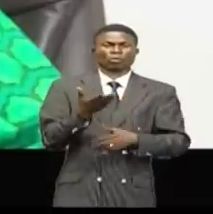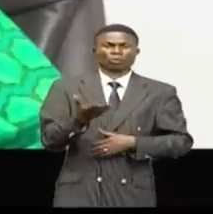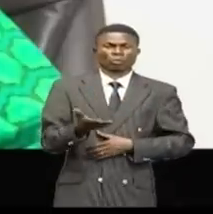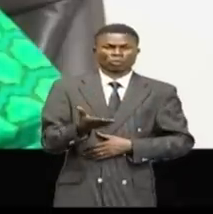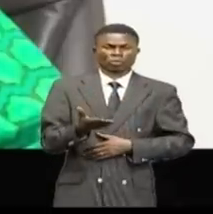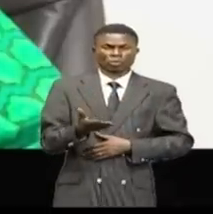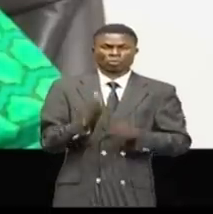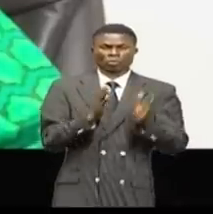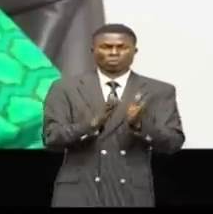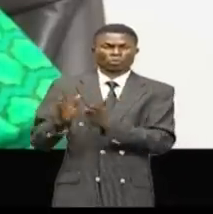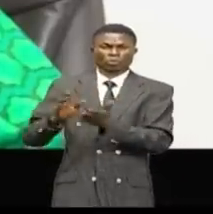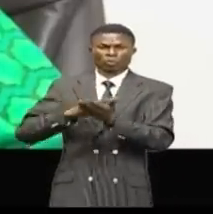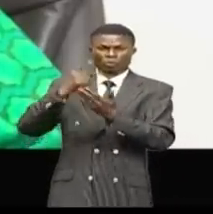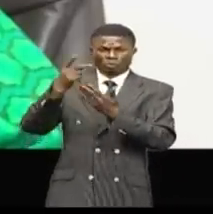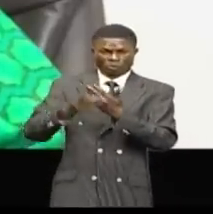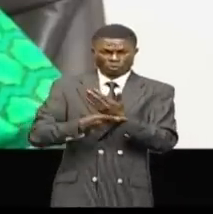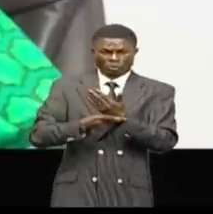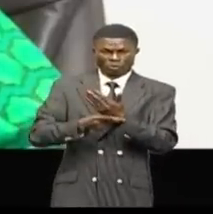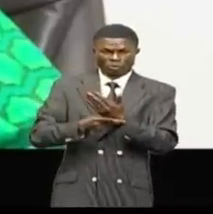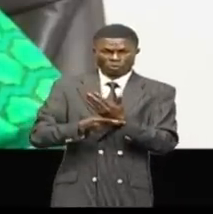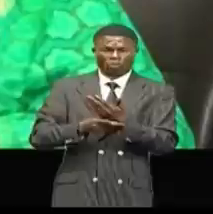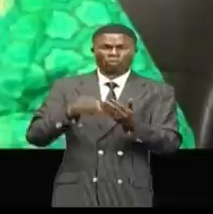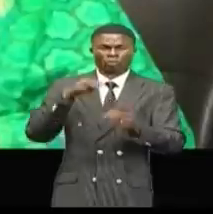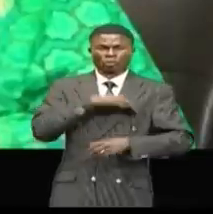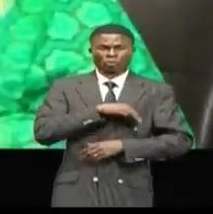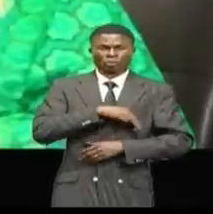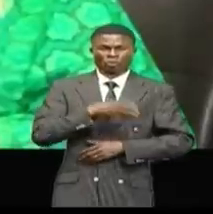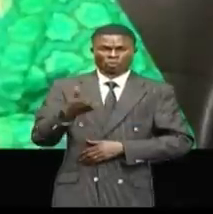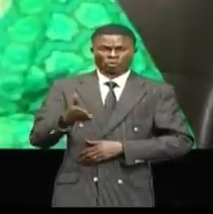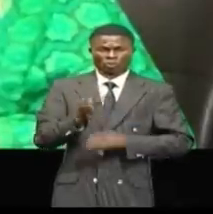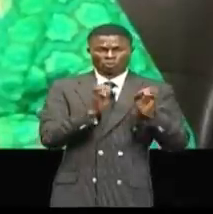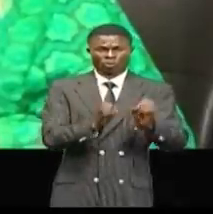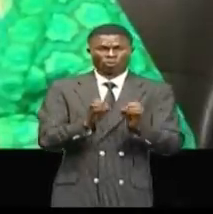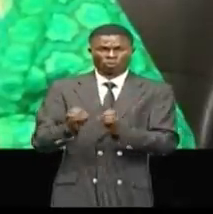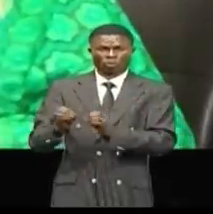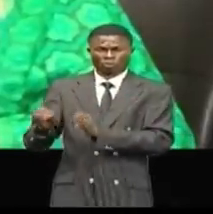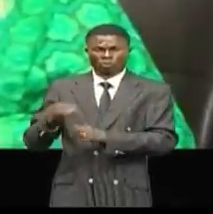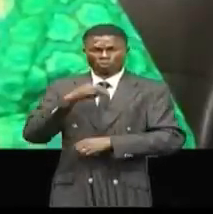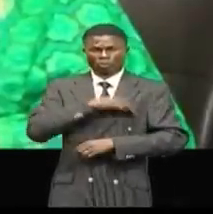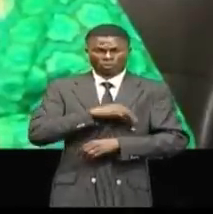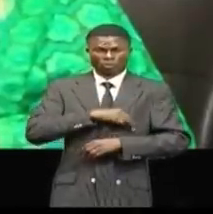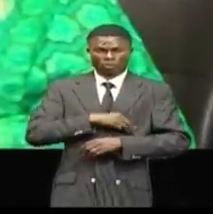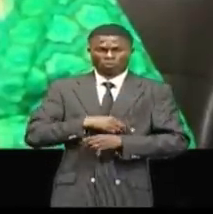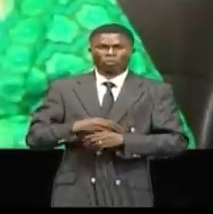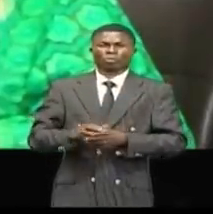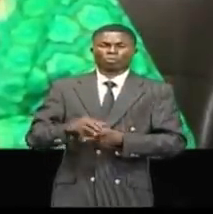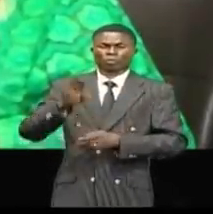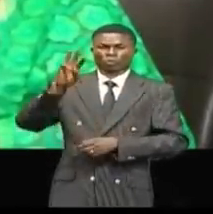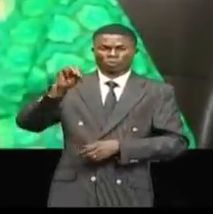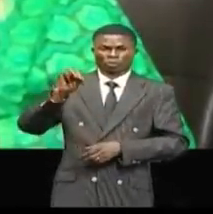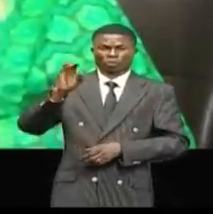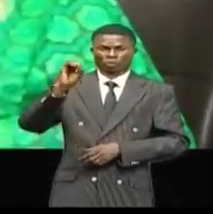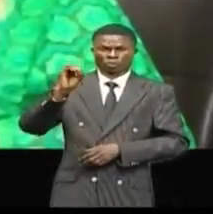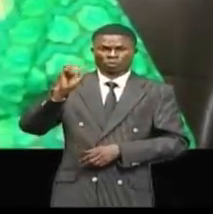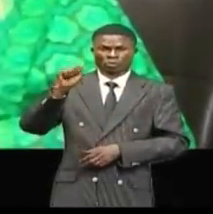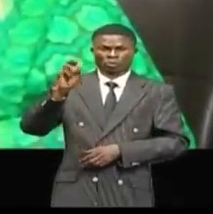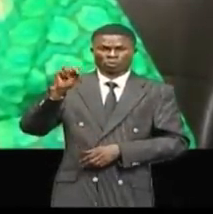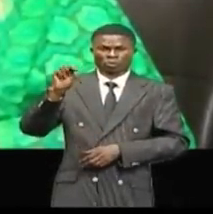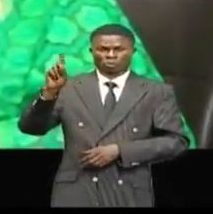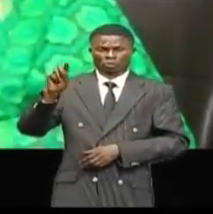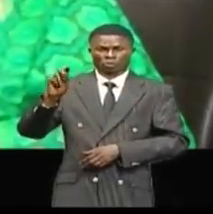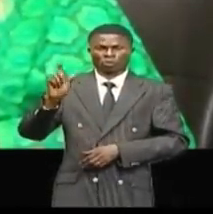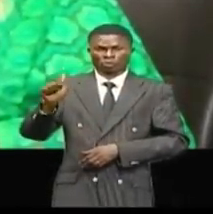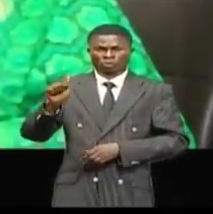de l'élaboration de termes de référence de la mission, de l'organisation d'une mission à Mwanda par une équipe restreinte, de